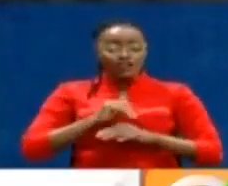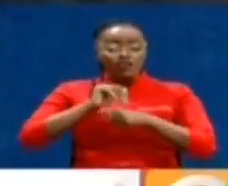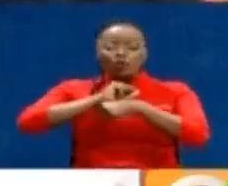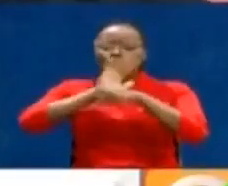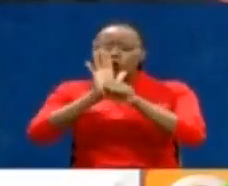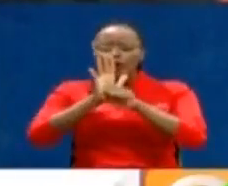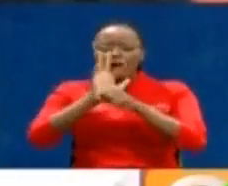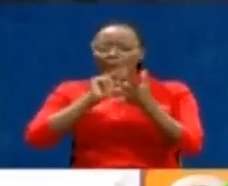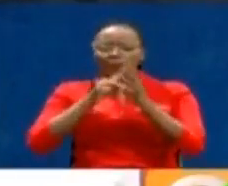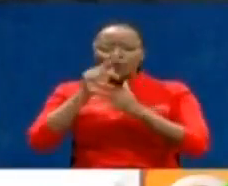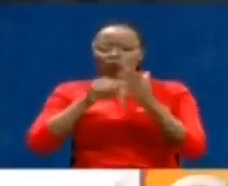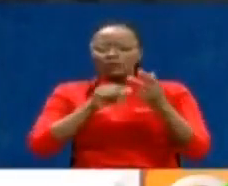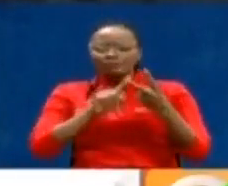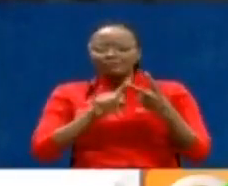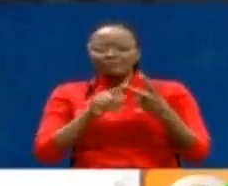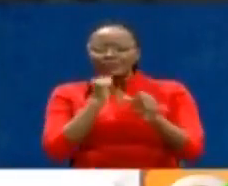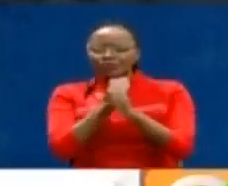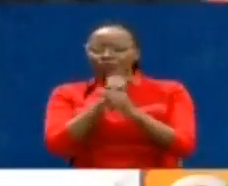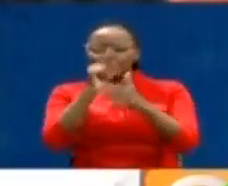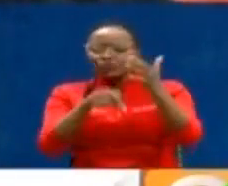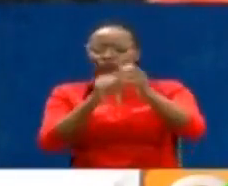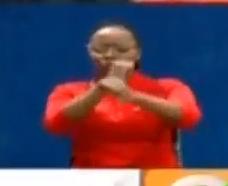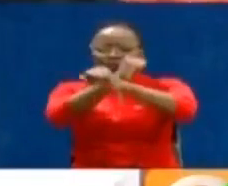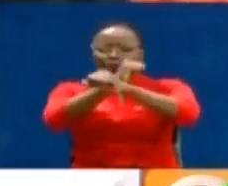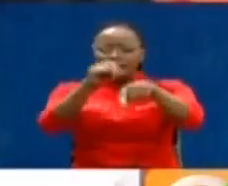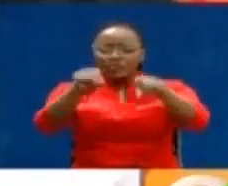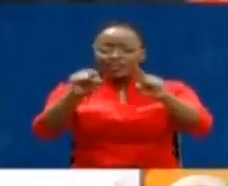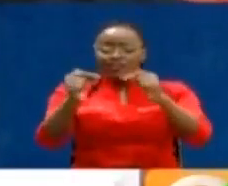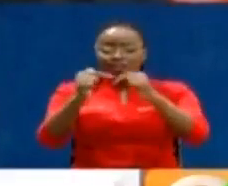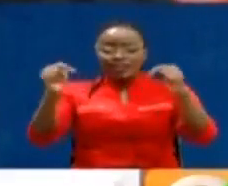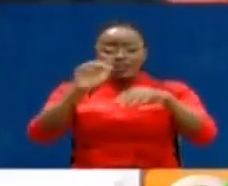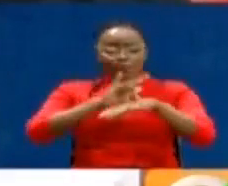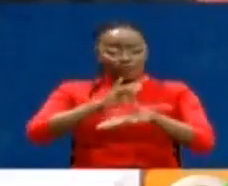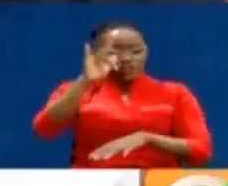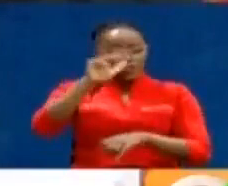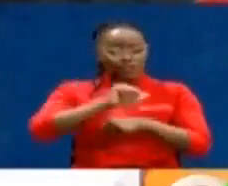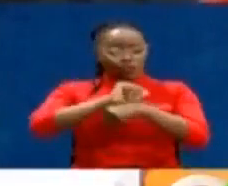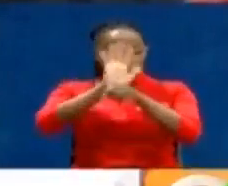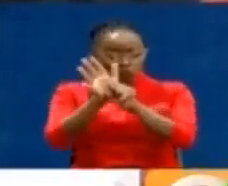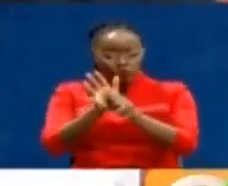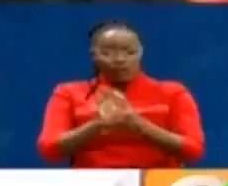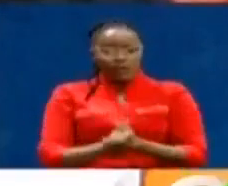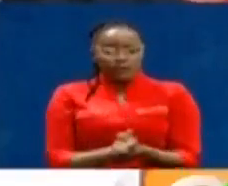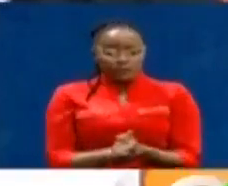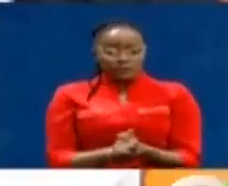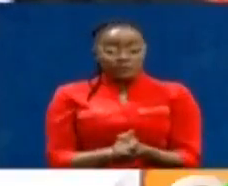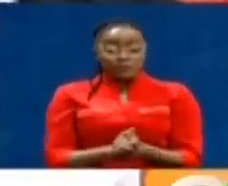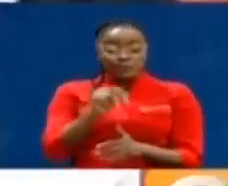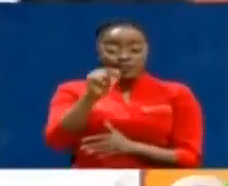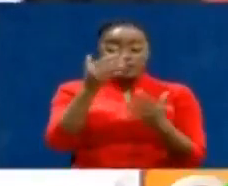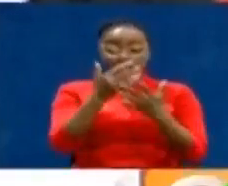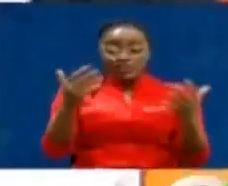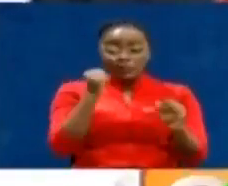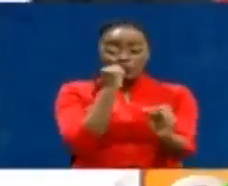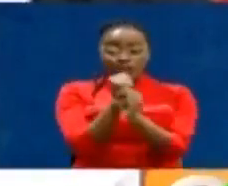korona ni nini na ni afanye nini ili ajikinge na maambukizi ya virusi hivi vya korona. Na hilo